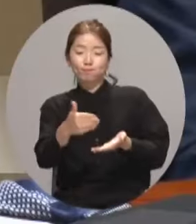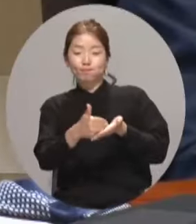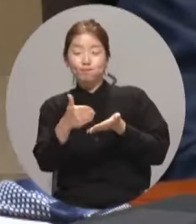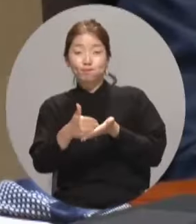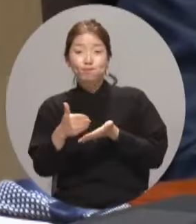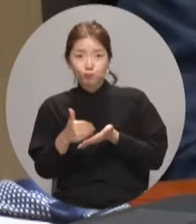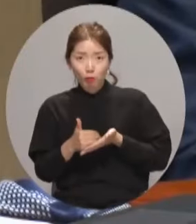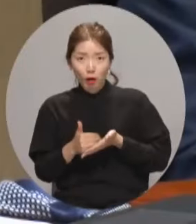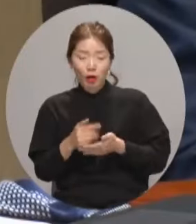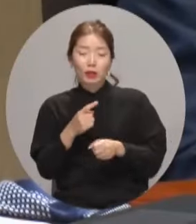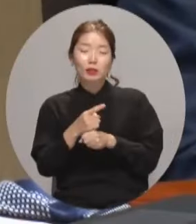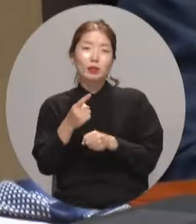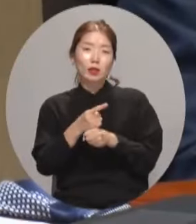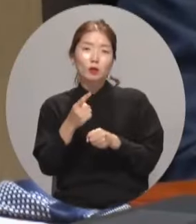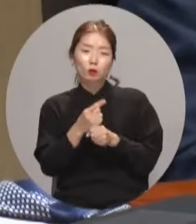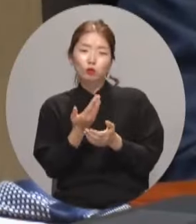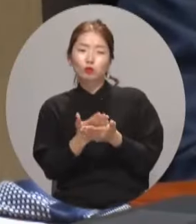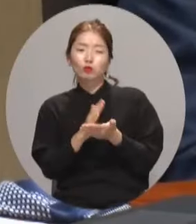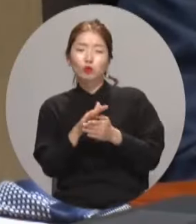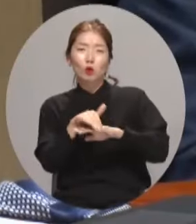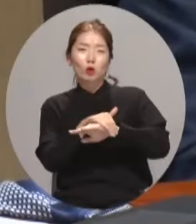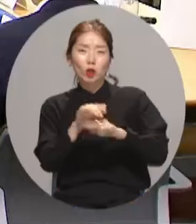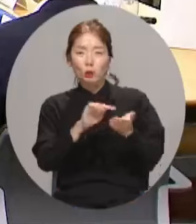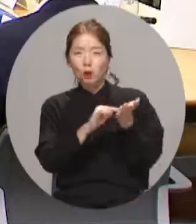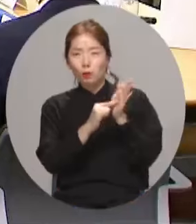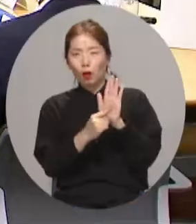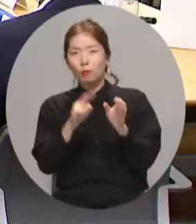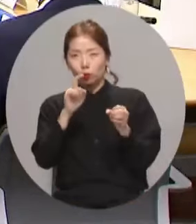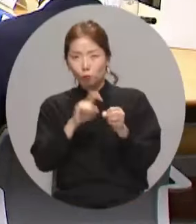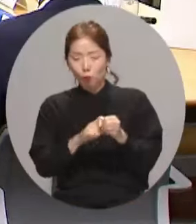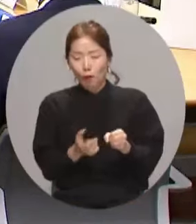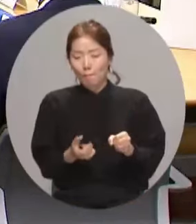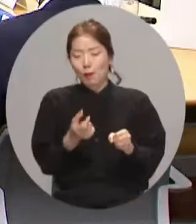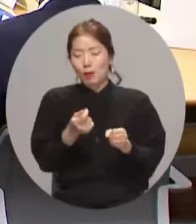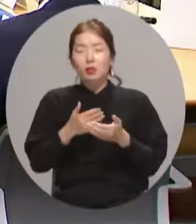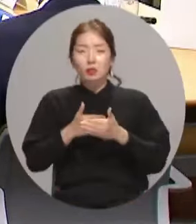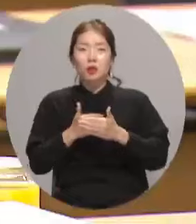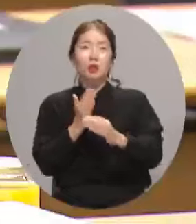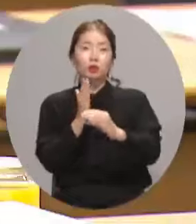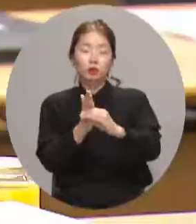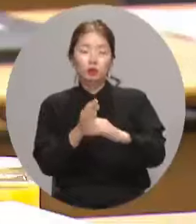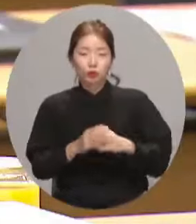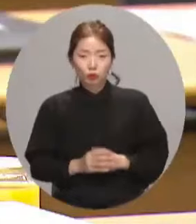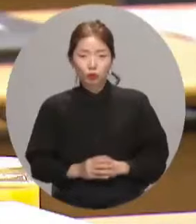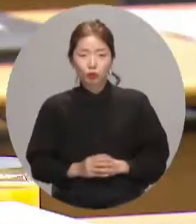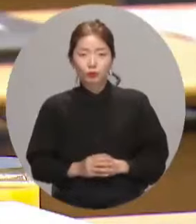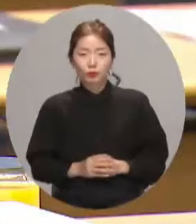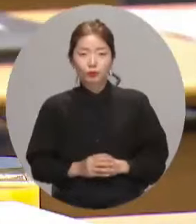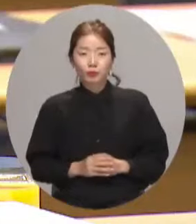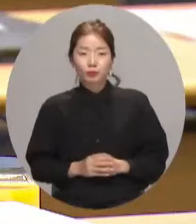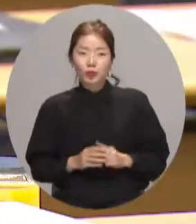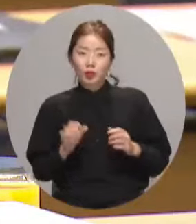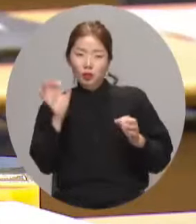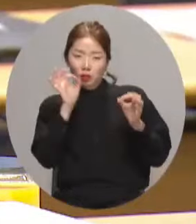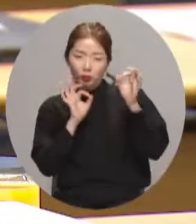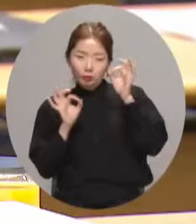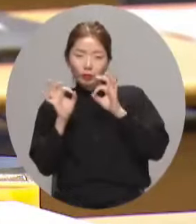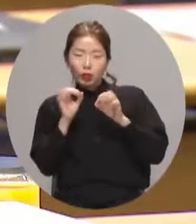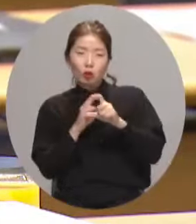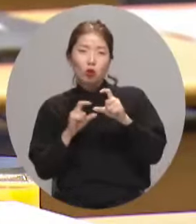수렴에도 나서 내년도 수정 계획 발표를 목표로 속도를 내고 있습니다. 열심히 찾아가서 더욱